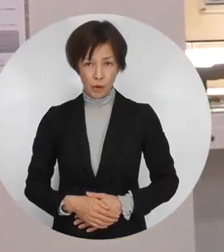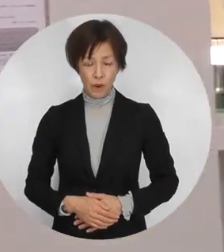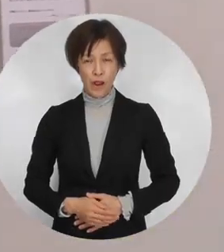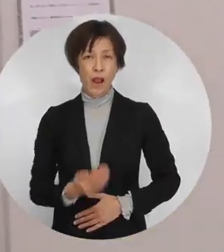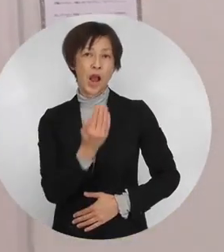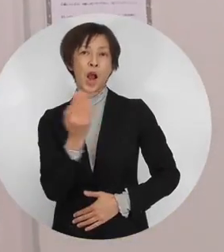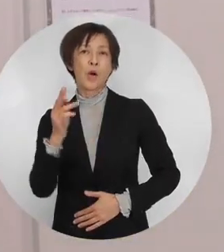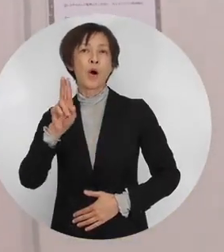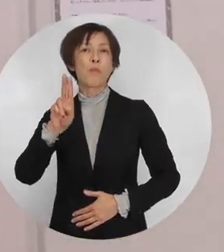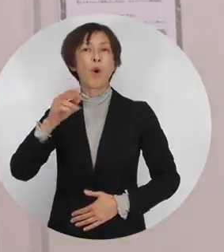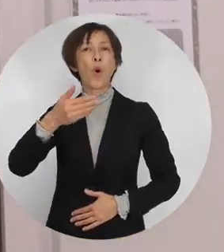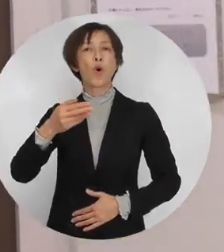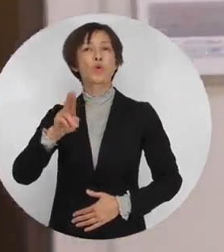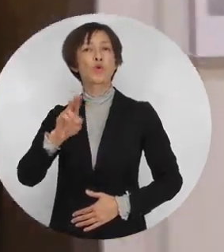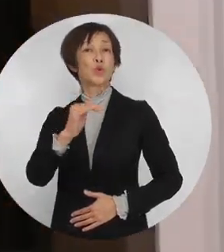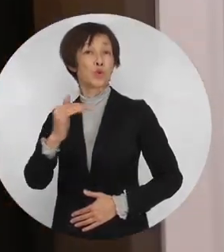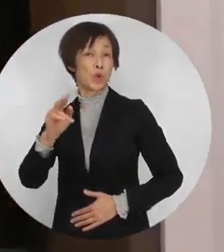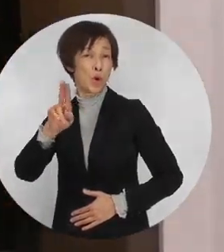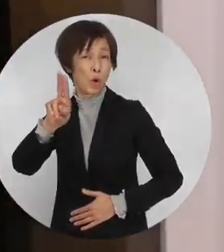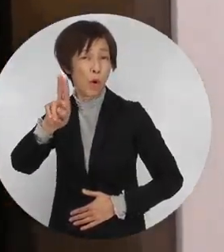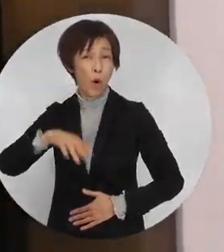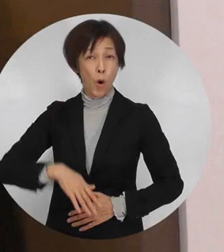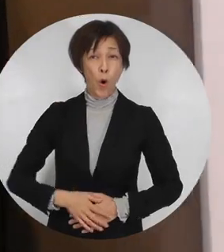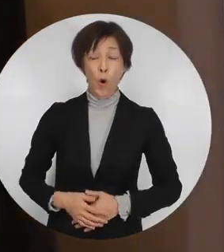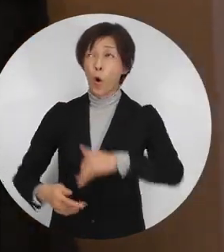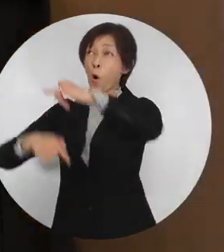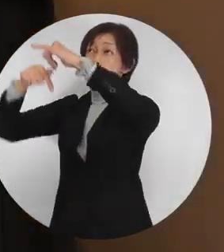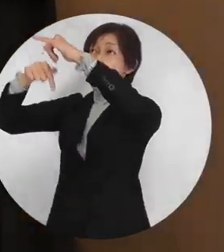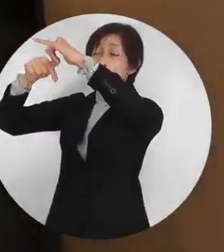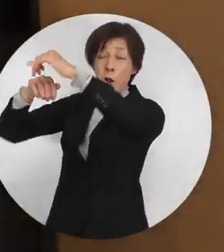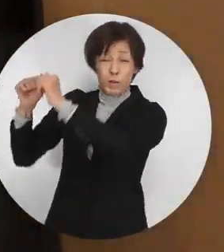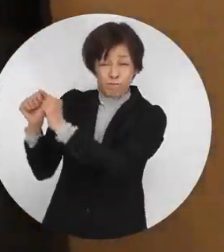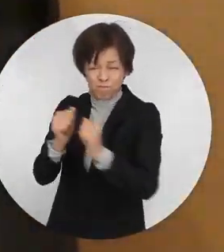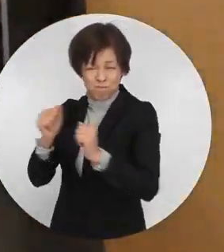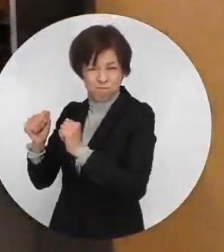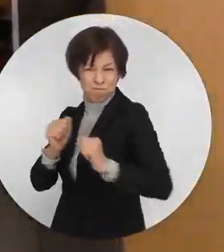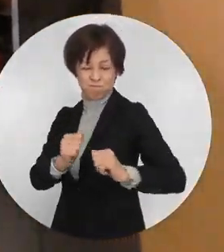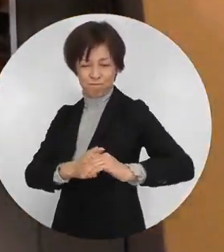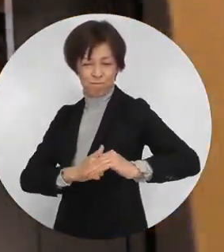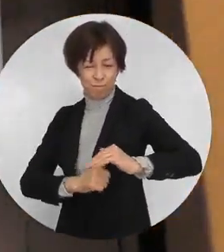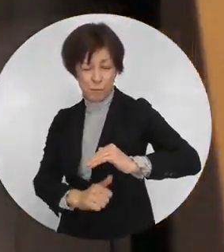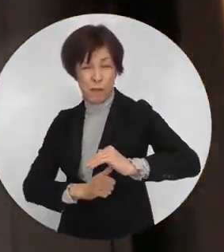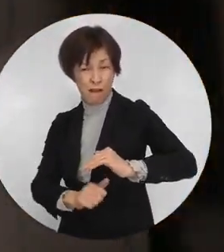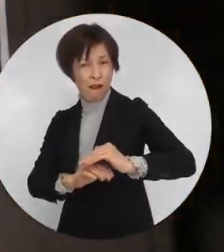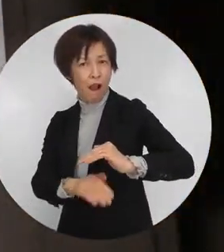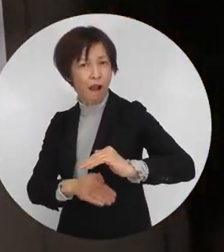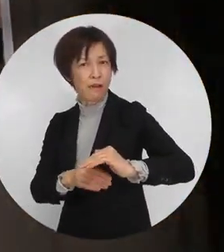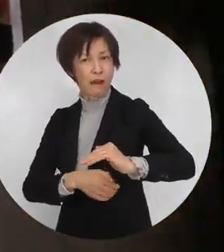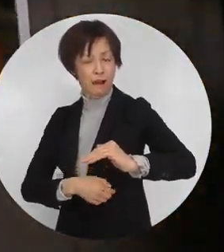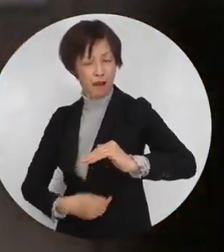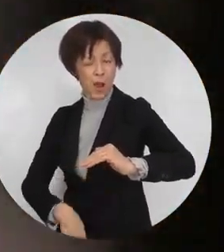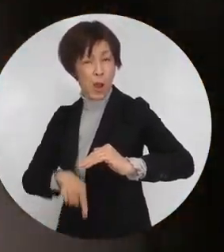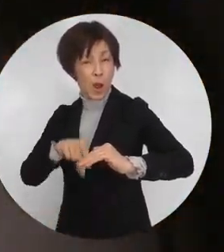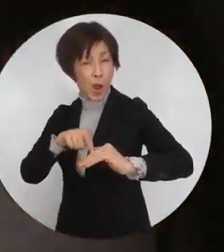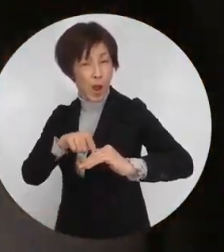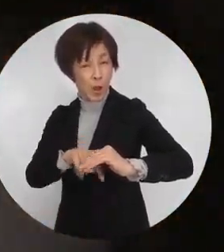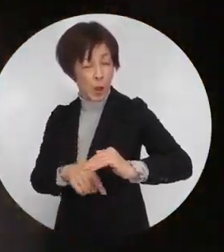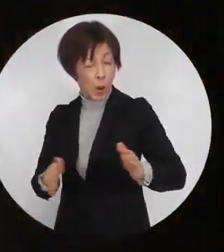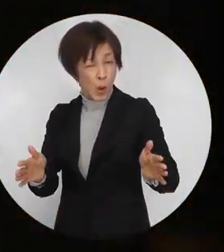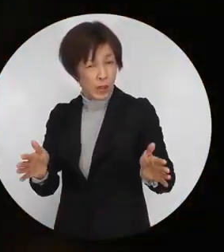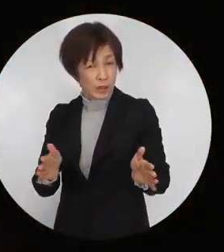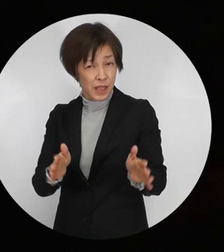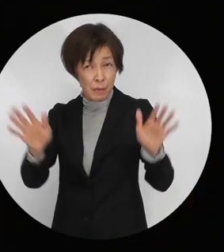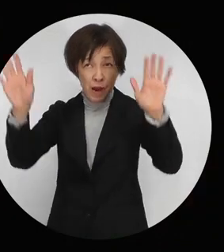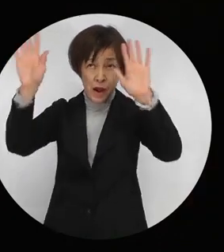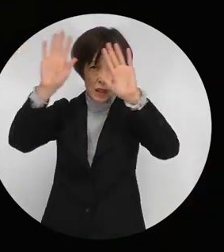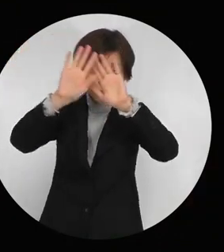これは防空壕と呼ばれるもので、空襲の時に避難するために作った穴です。このような